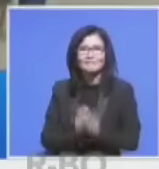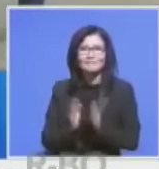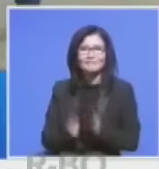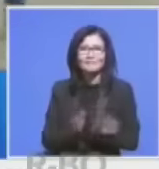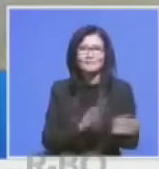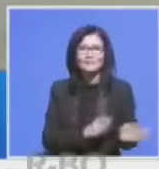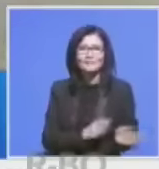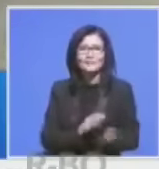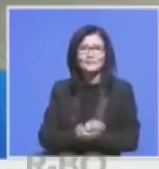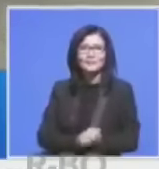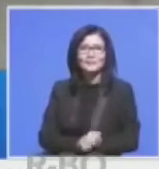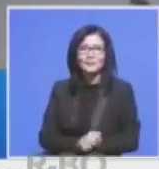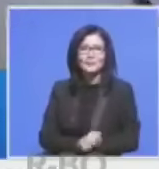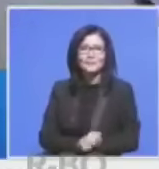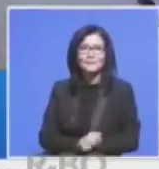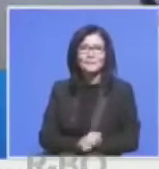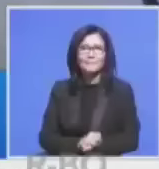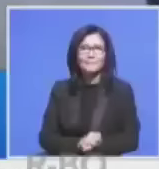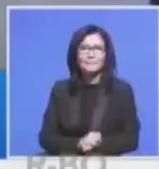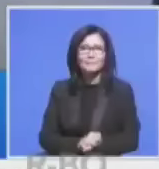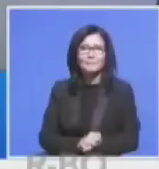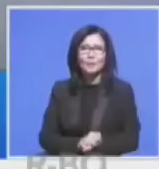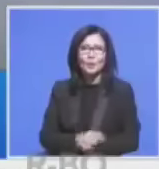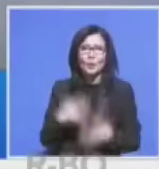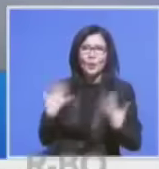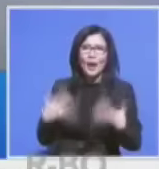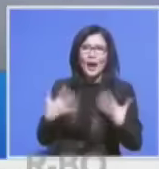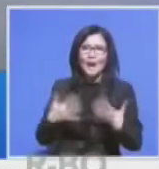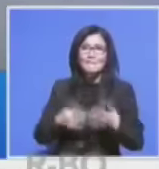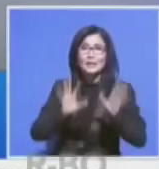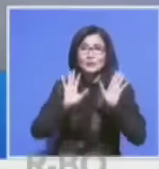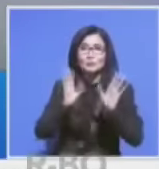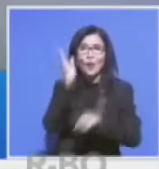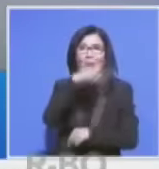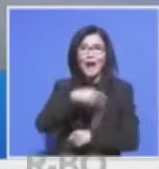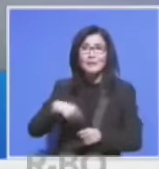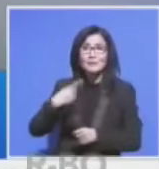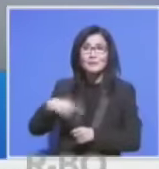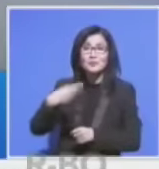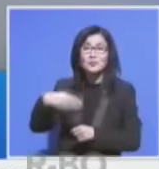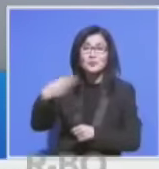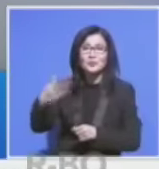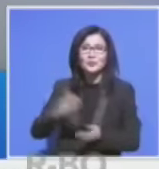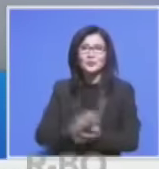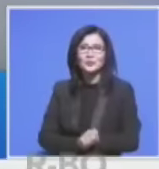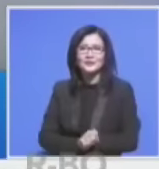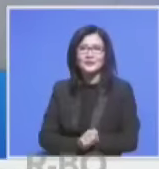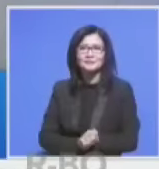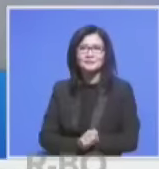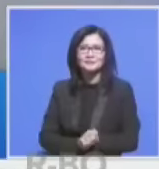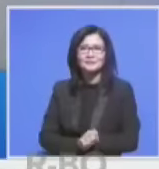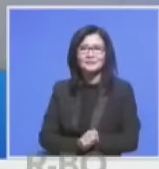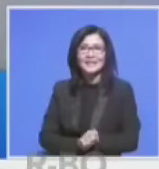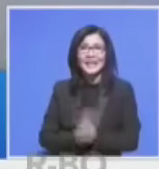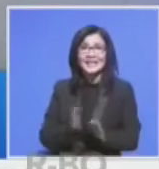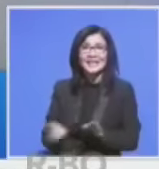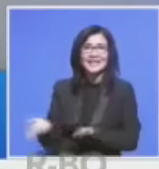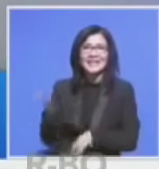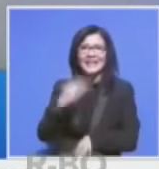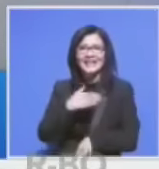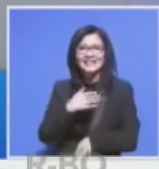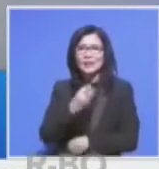Binuang, Kalimantan Selatan. Luar biasa ya, 10 hari berturut-turut. Kita tinggalkan yang sedang heboh pemirsa, siang hari ini saya mau ajak Anda